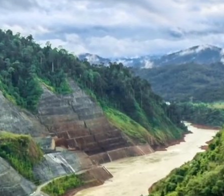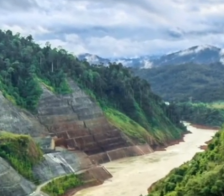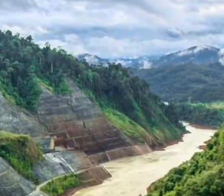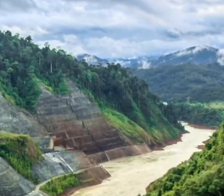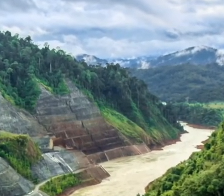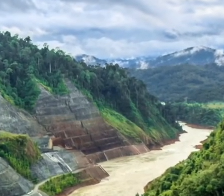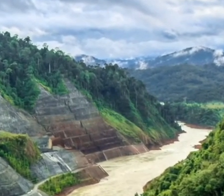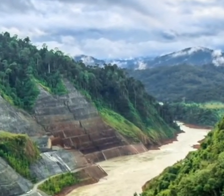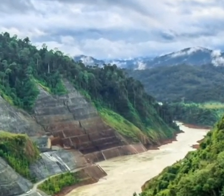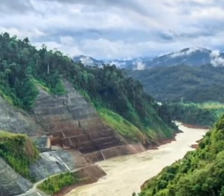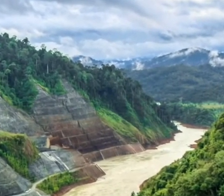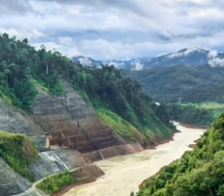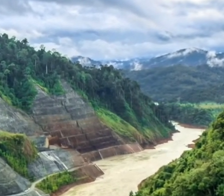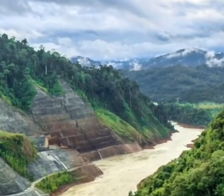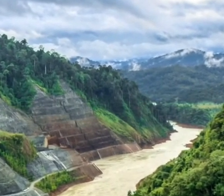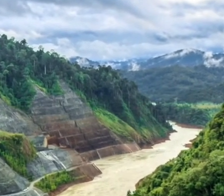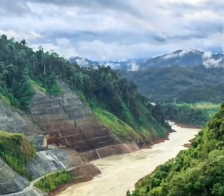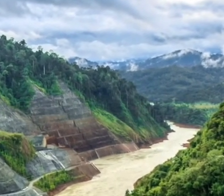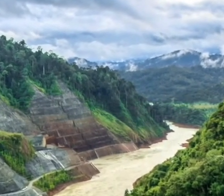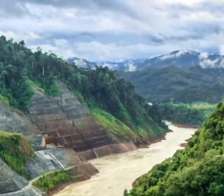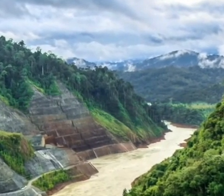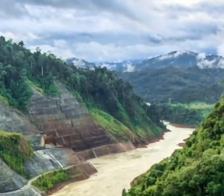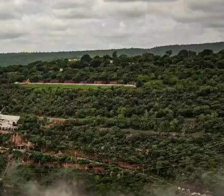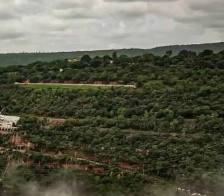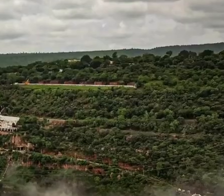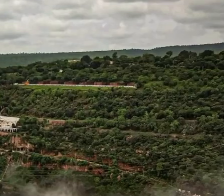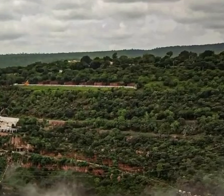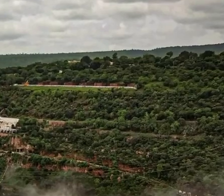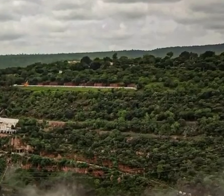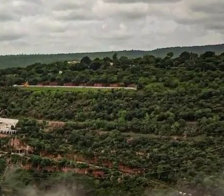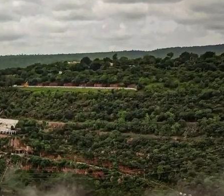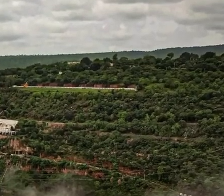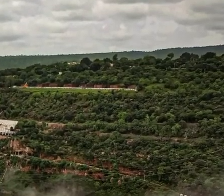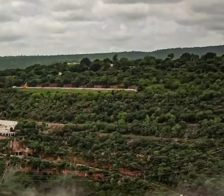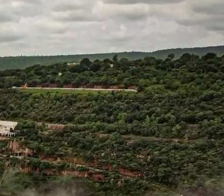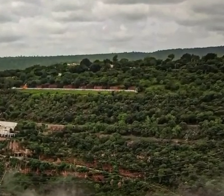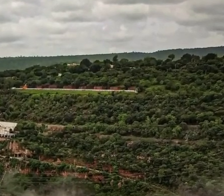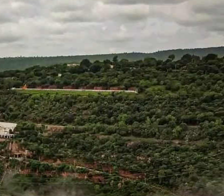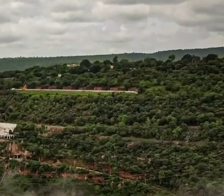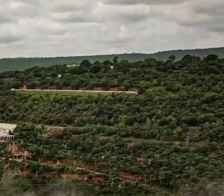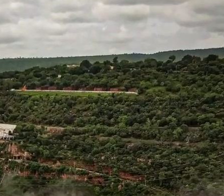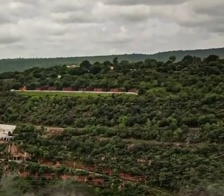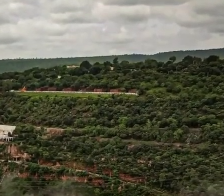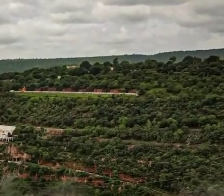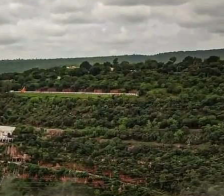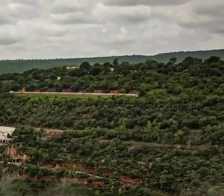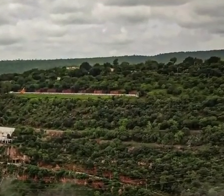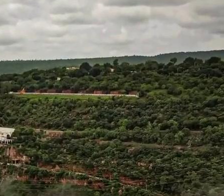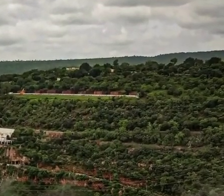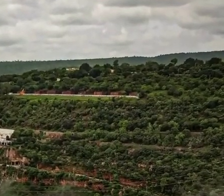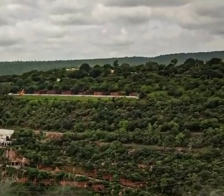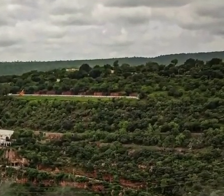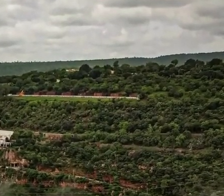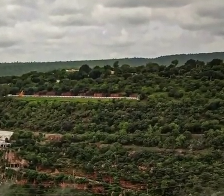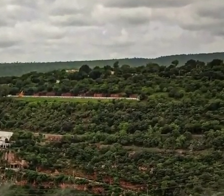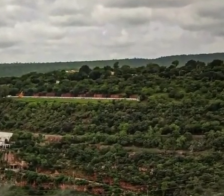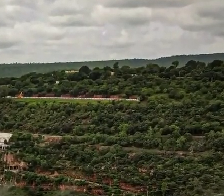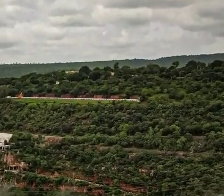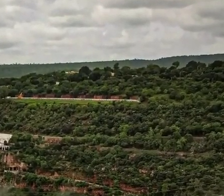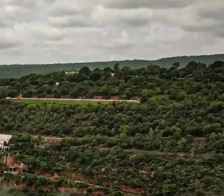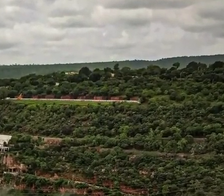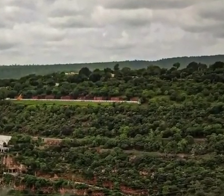नीचे turbine होता है टर्बाइन से हम पानी को बिजली में कनवर्ट कर देते हैं और हमारी बहुत सारी पॉपुलेशन